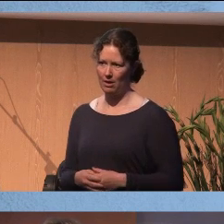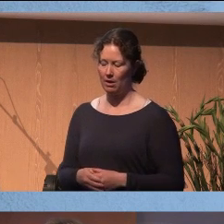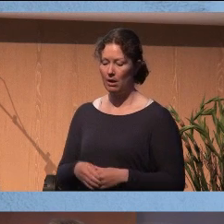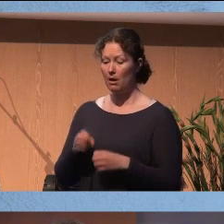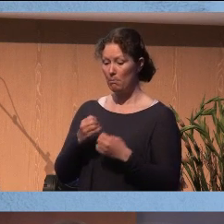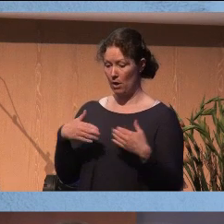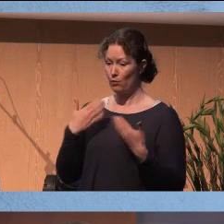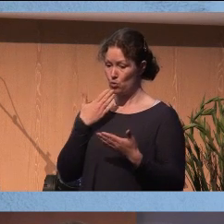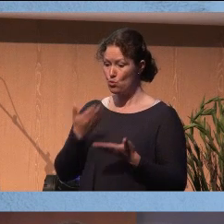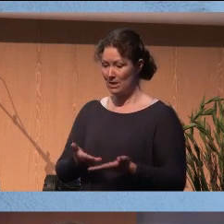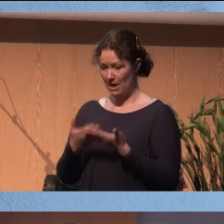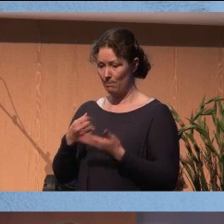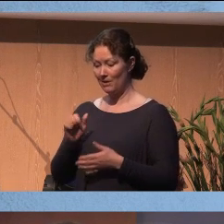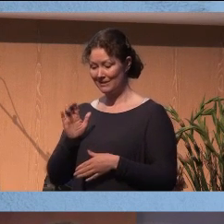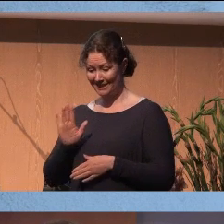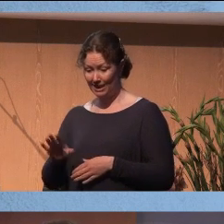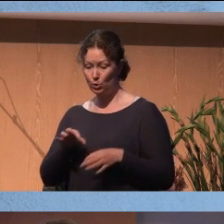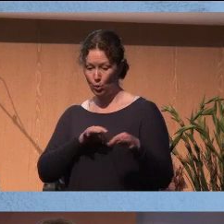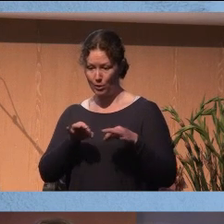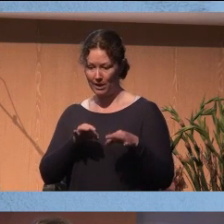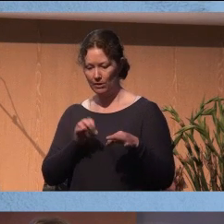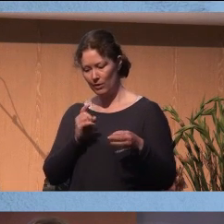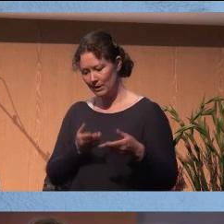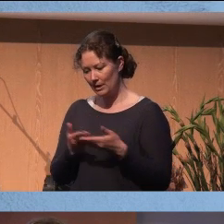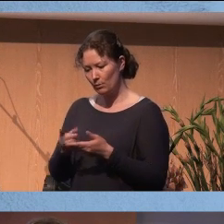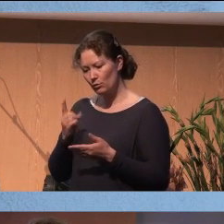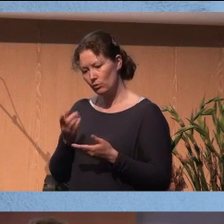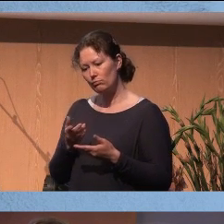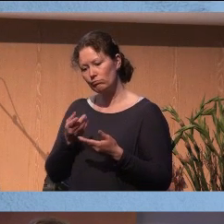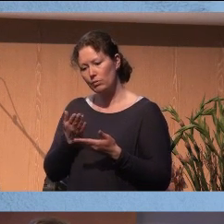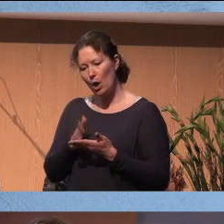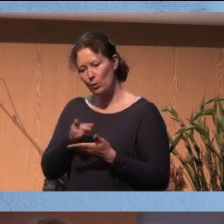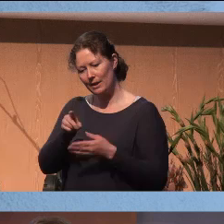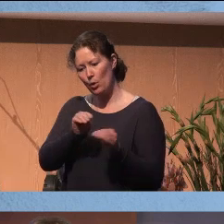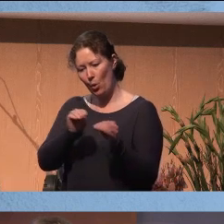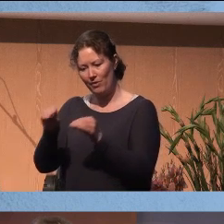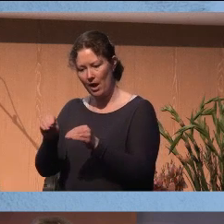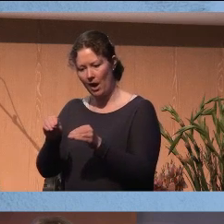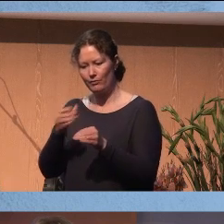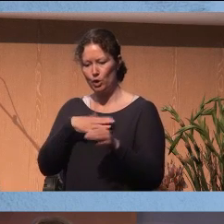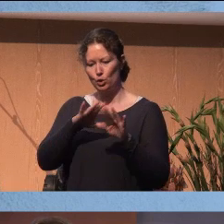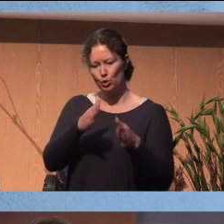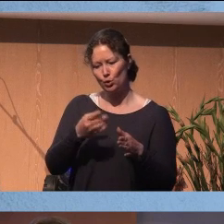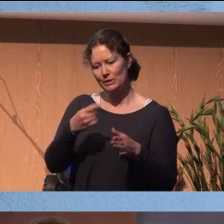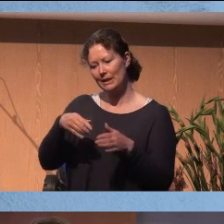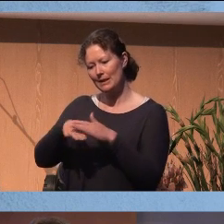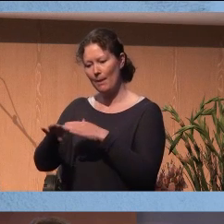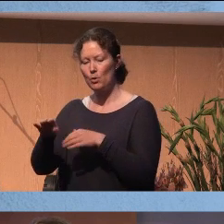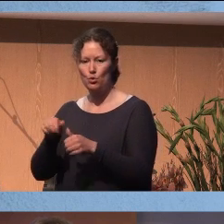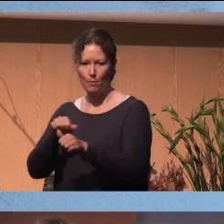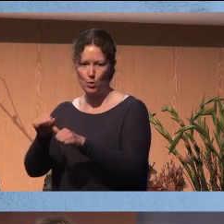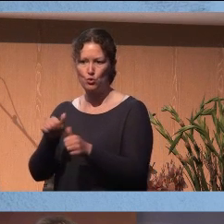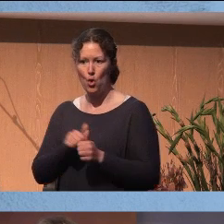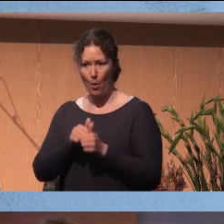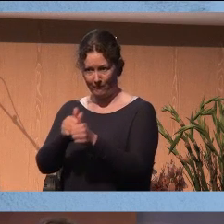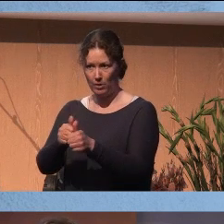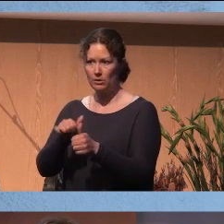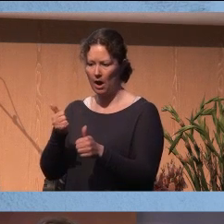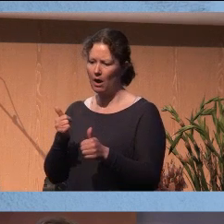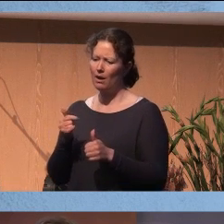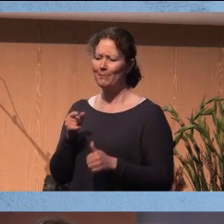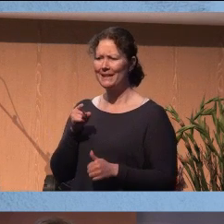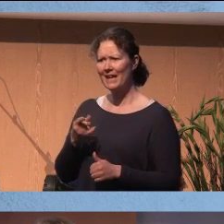får god hjelp av sin koordinator til overgangen fra sykehus til hjemmekommunen og oppfølgingen der. Men det for